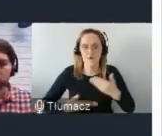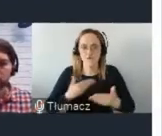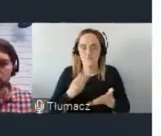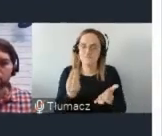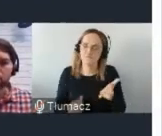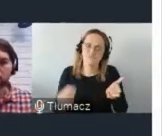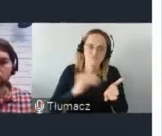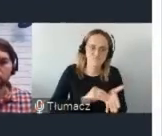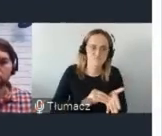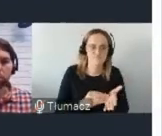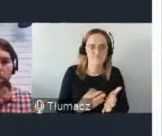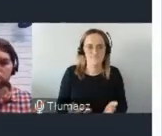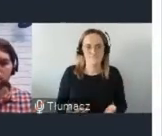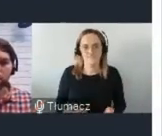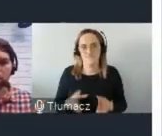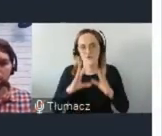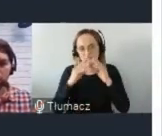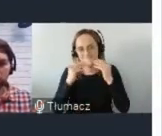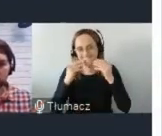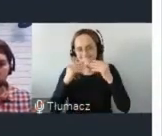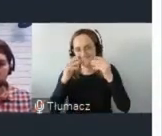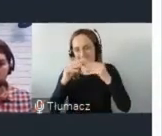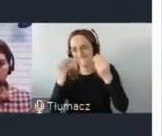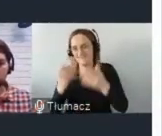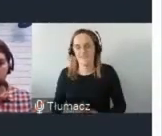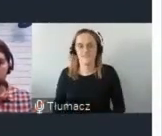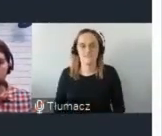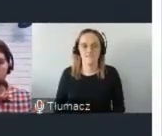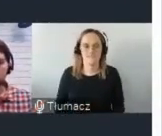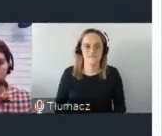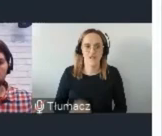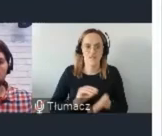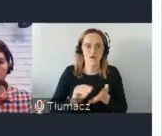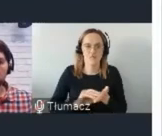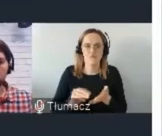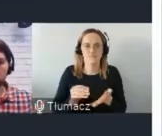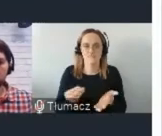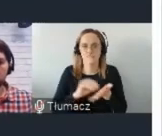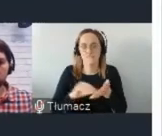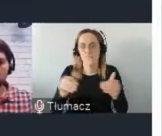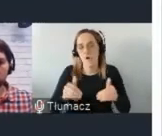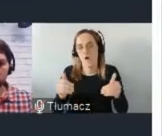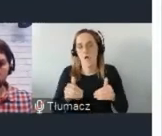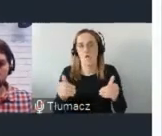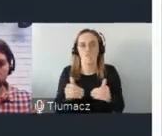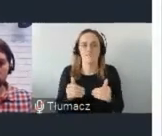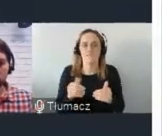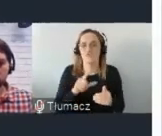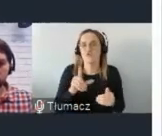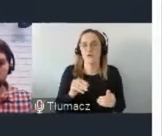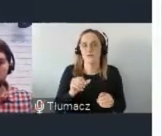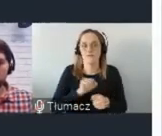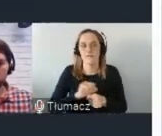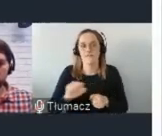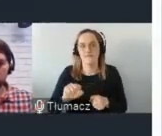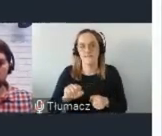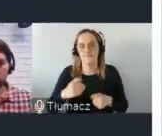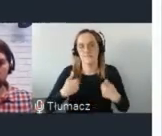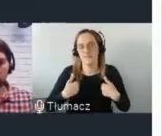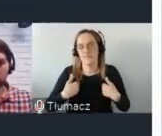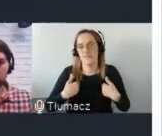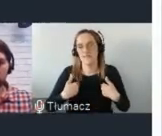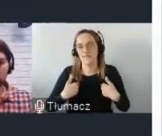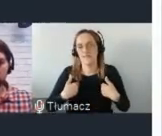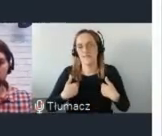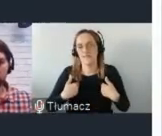jeszcze dopisać, tutaj uśmieszki, dopisać mogę, że jest i